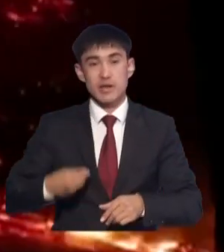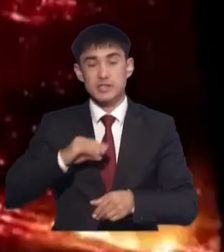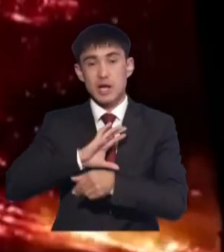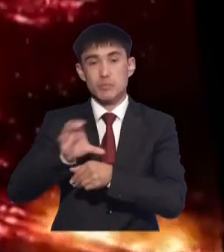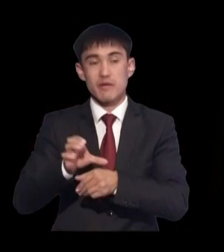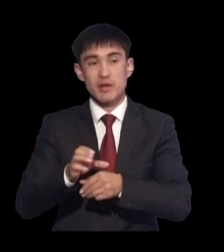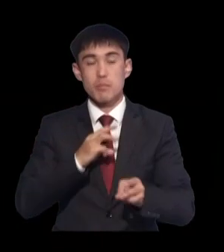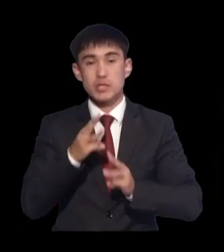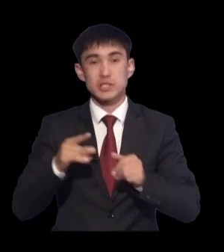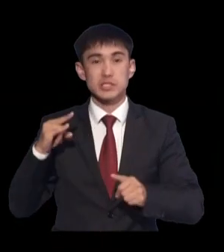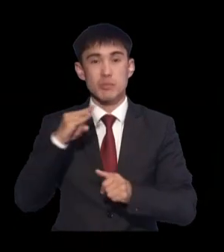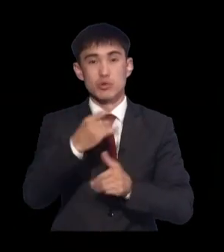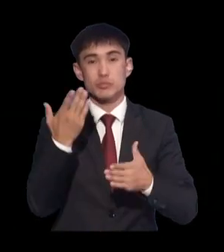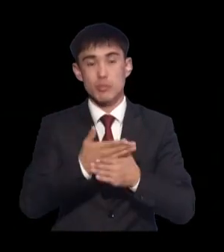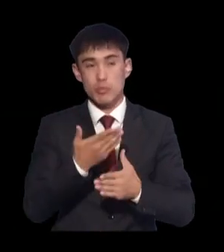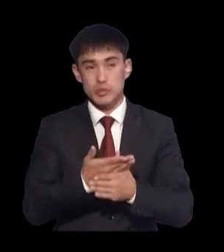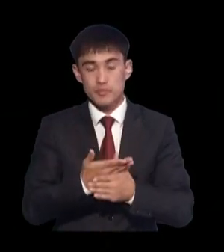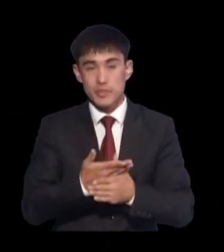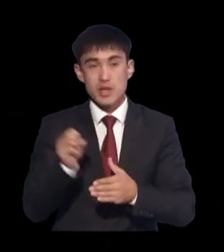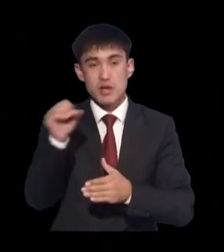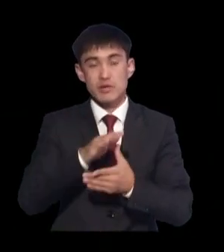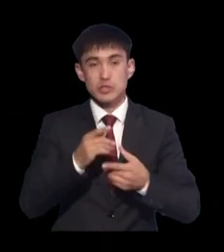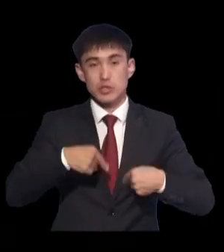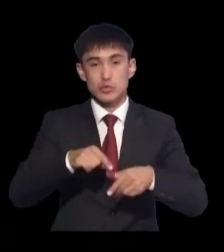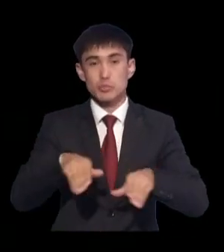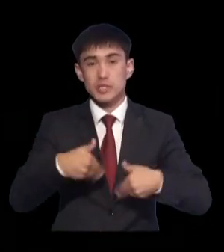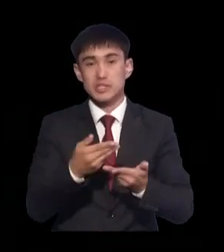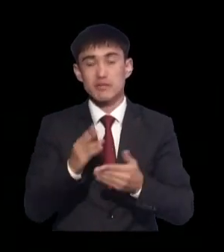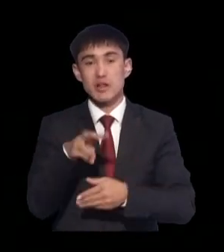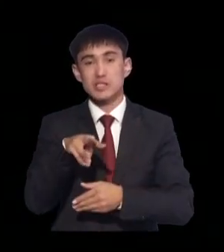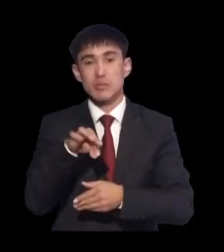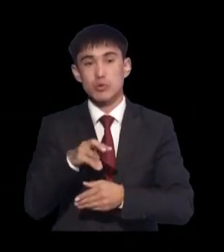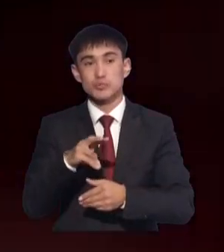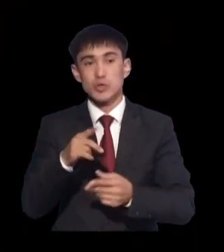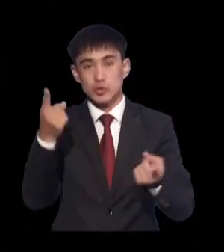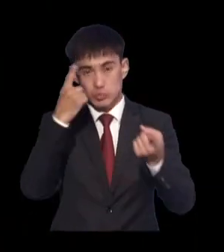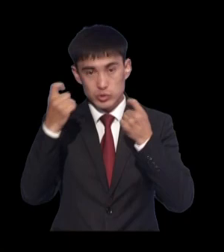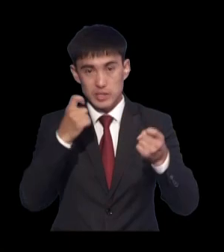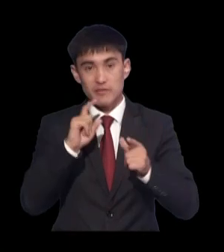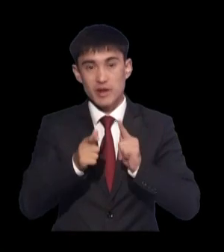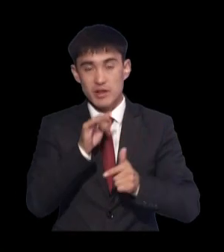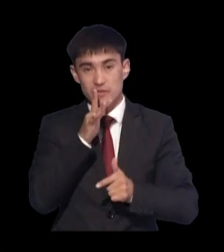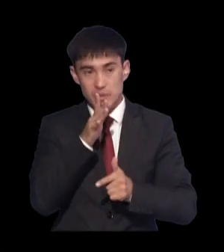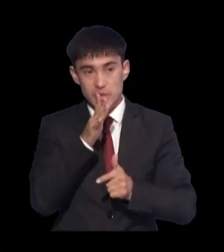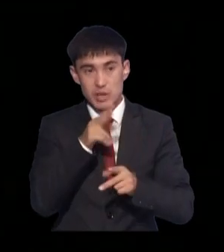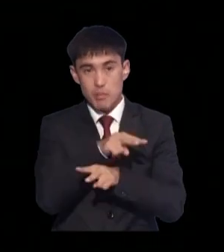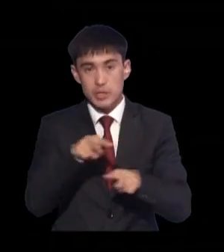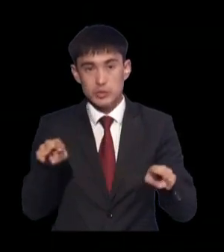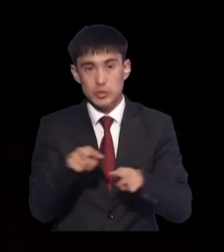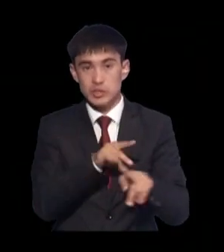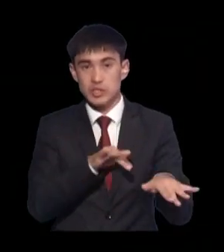свои пожарные самолеты на помощь. Кроме того, Евросоюз предоставит Лиссабону спутниковые данные в реальном времени для